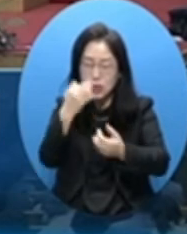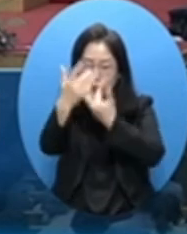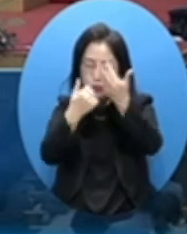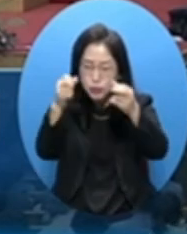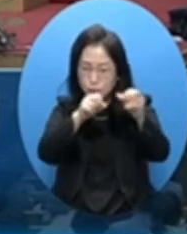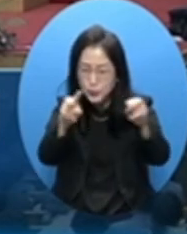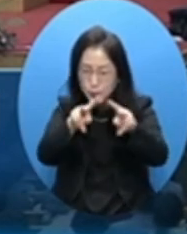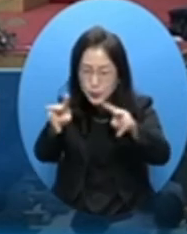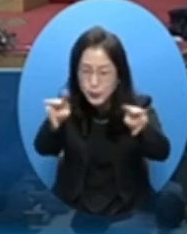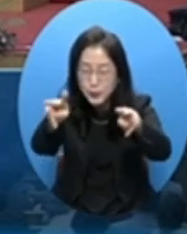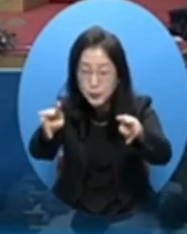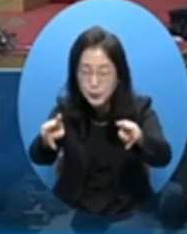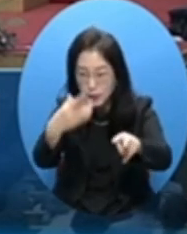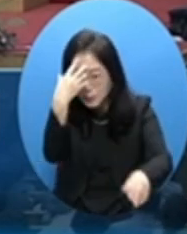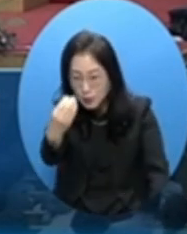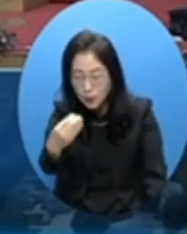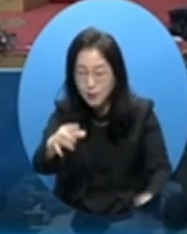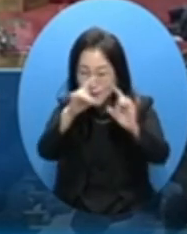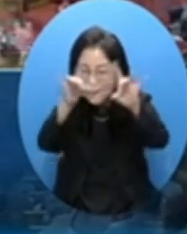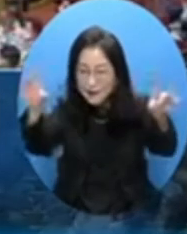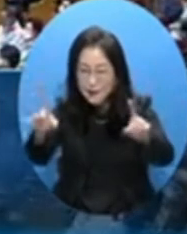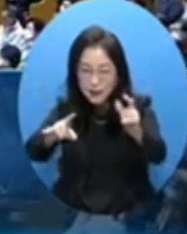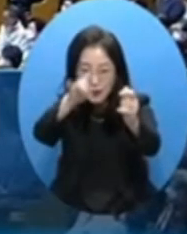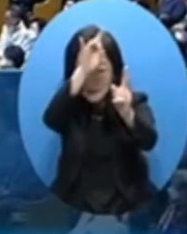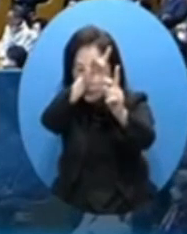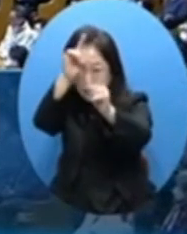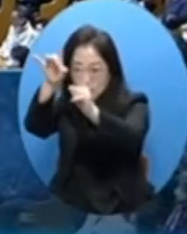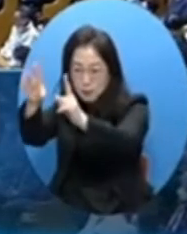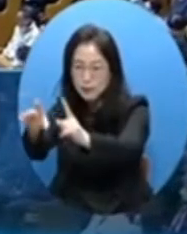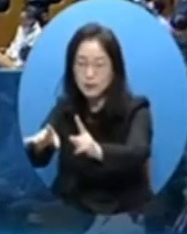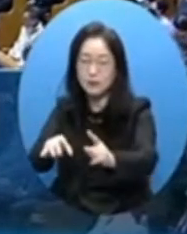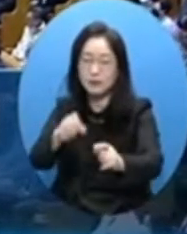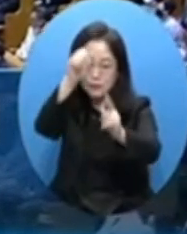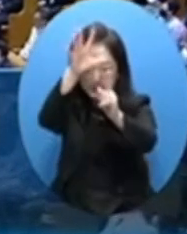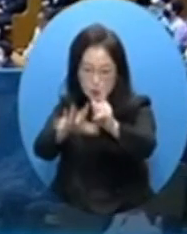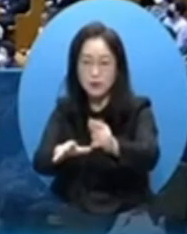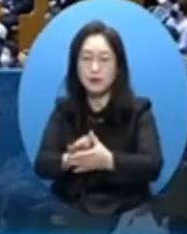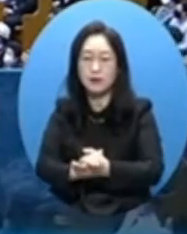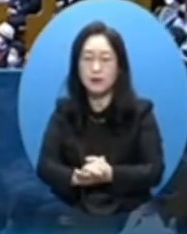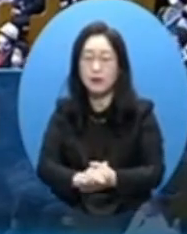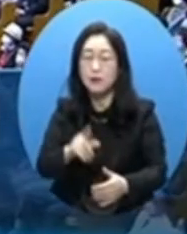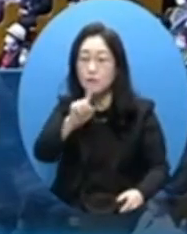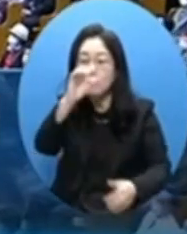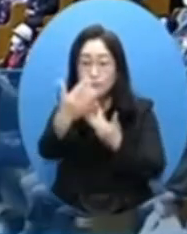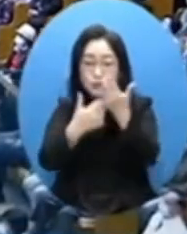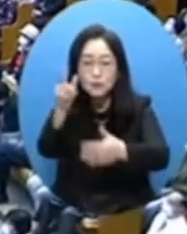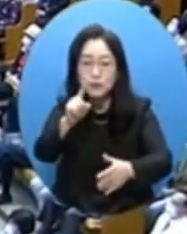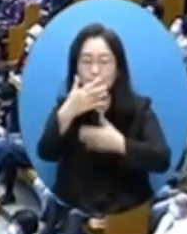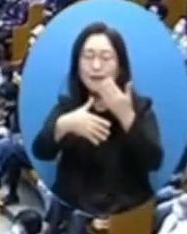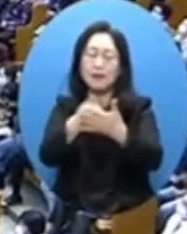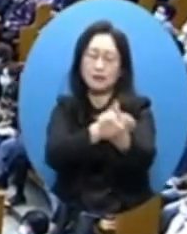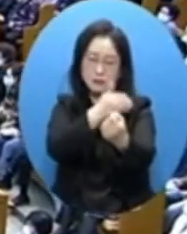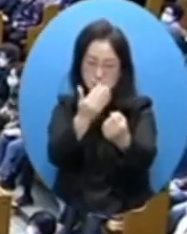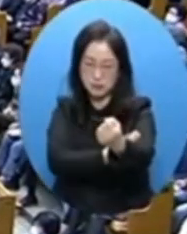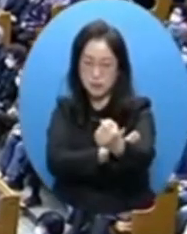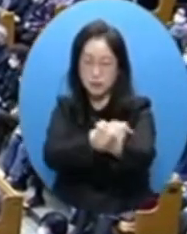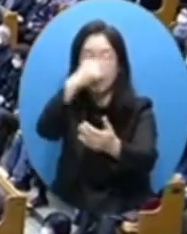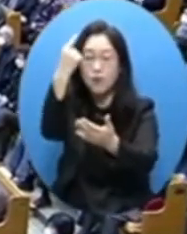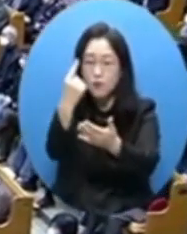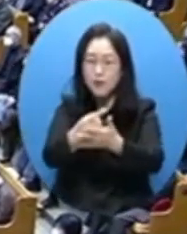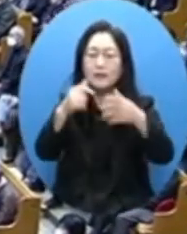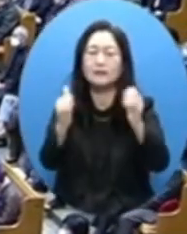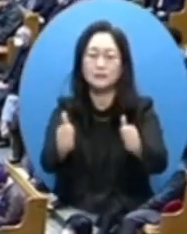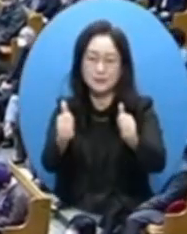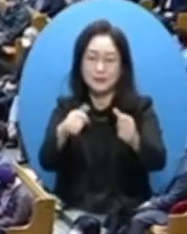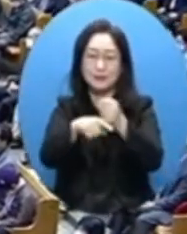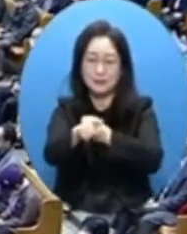혀처럼 갈라지는 것들이 그들에게 보여 각 사람이 하나씩 임하여 있더니 그랬습니다 불은 하나님의 능력 임재 심판을